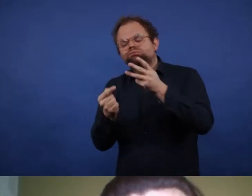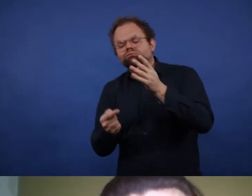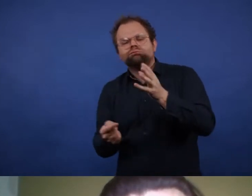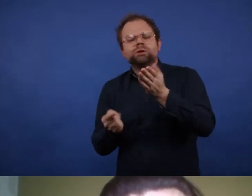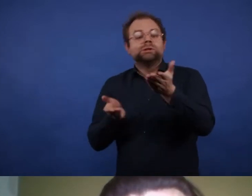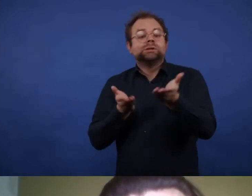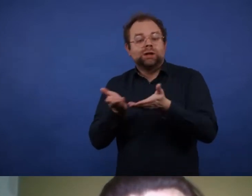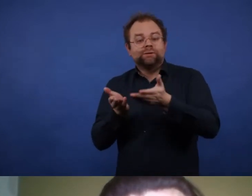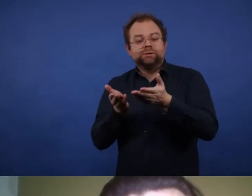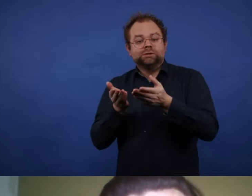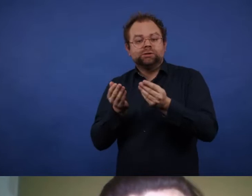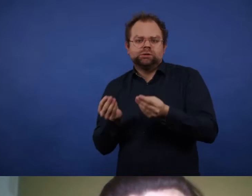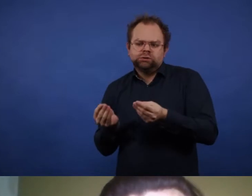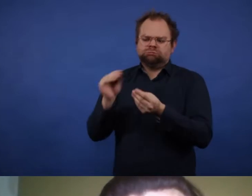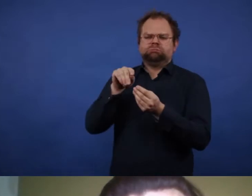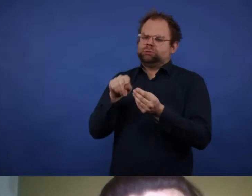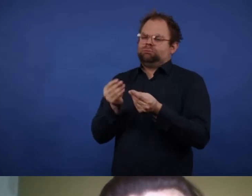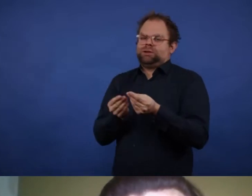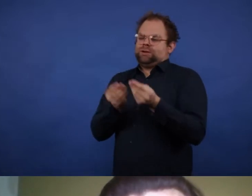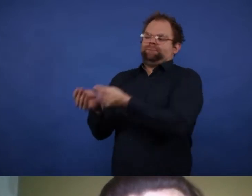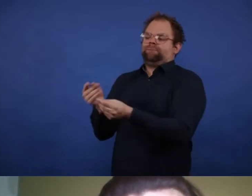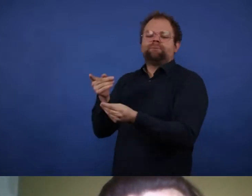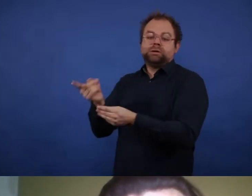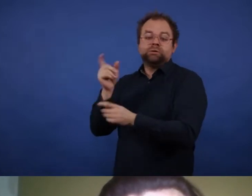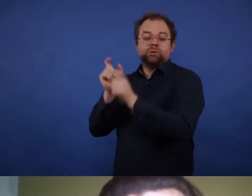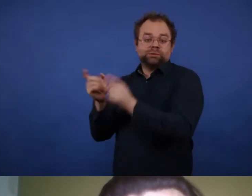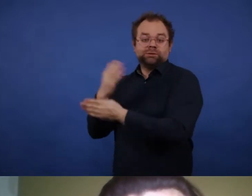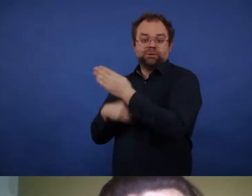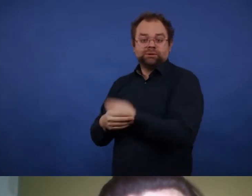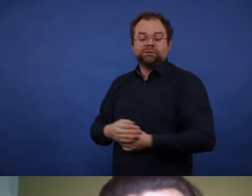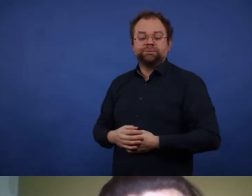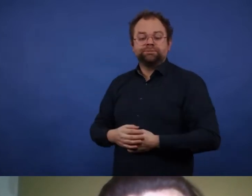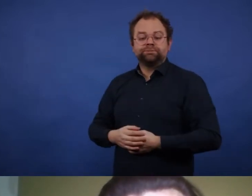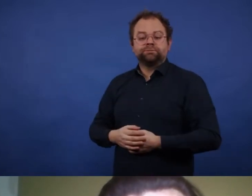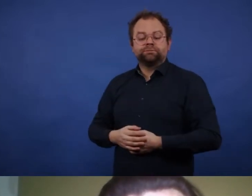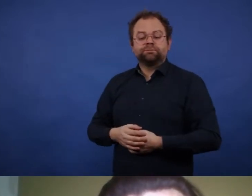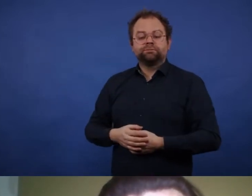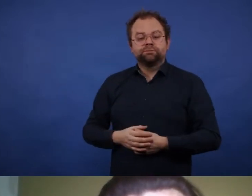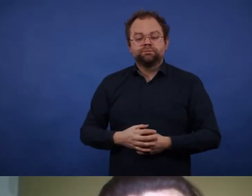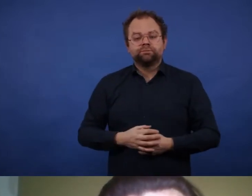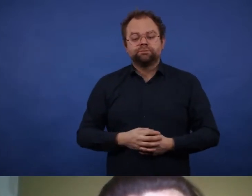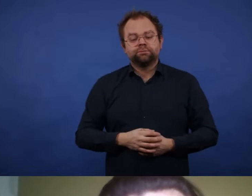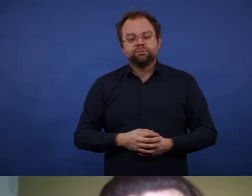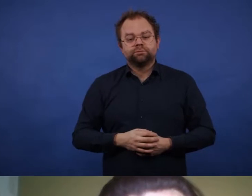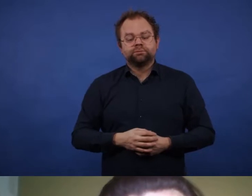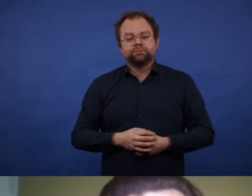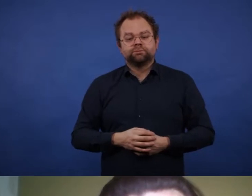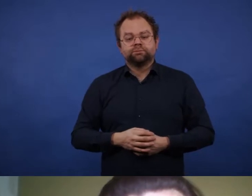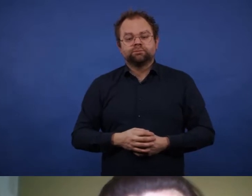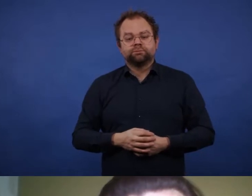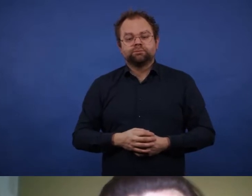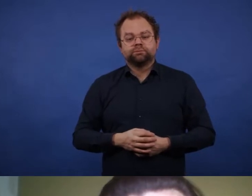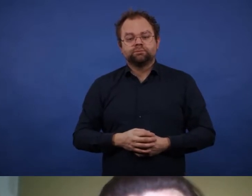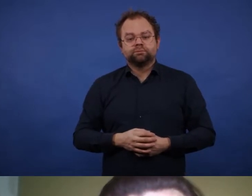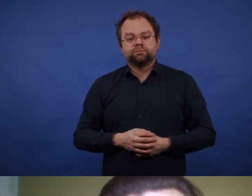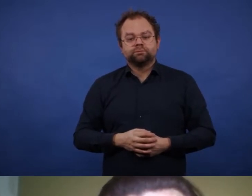فبتكون التحصل عليه For instance, الإعاقة فيه نوع من الصعوبة الكراسي المتحركة we know that people with